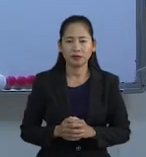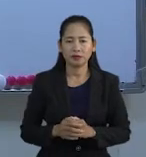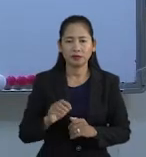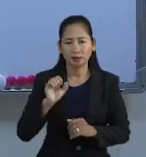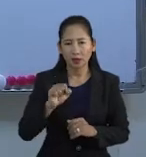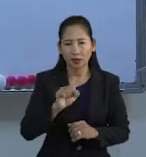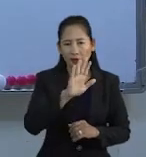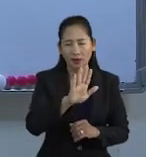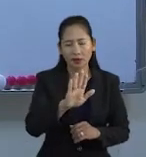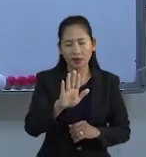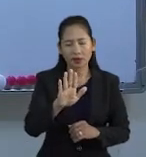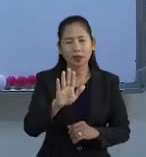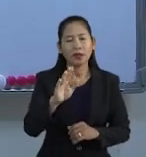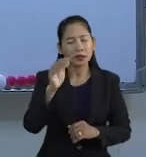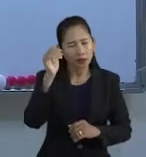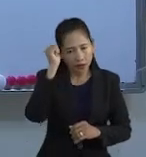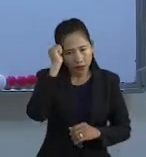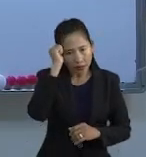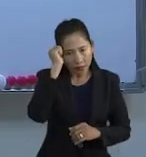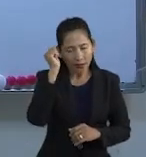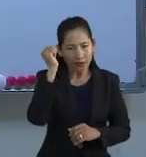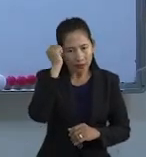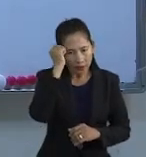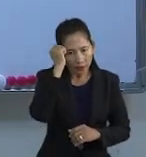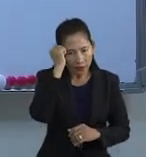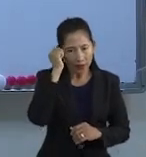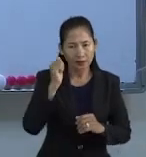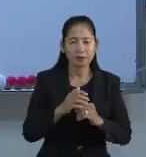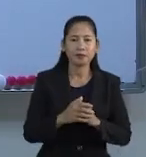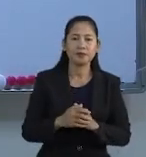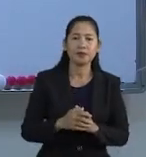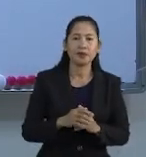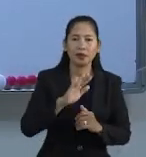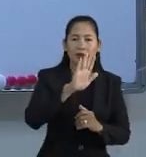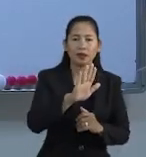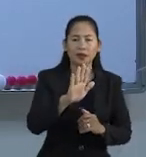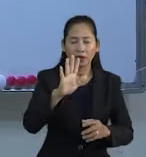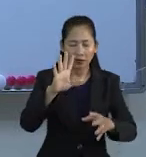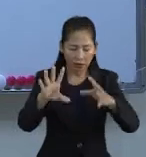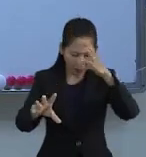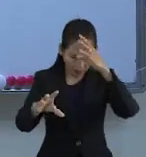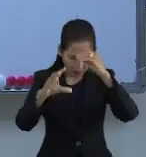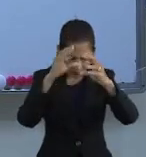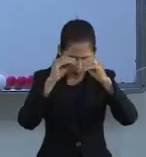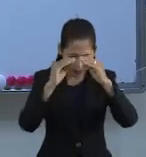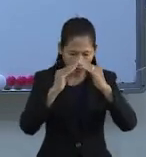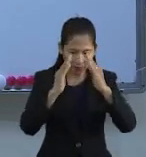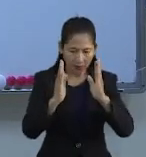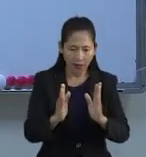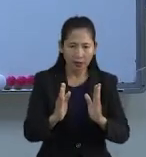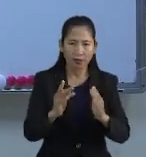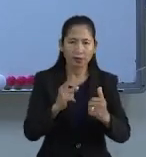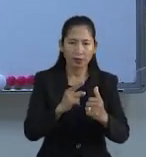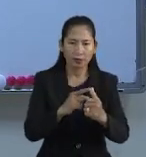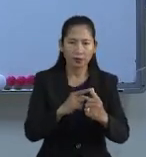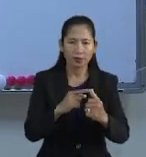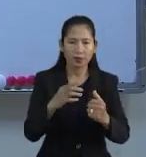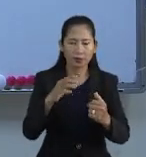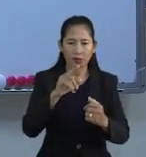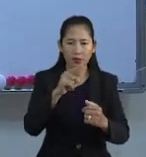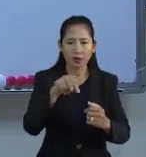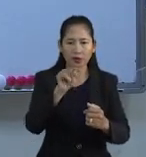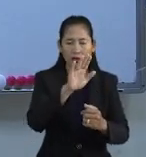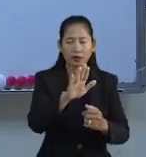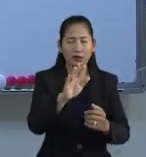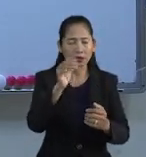và con hai chị là chạm hai chạy hai chân đấy và của con riêng là tia đá chứng chứng môn lũ trọng đang là ta